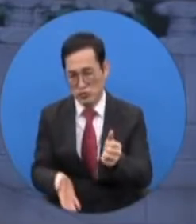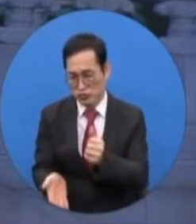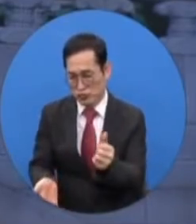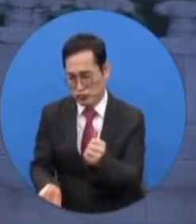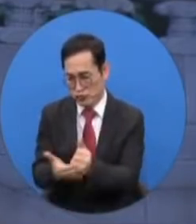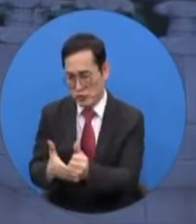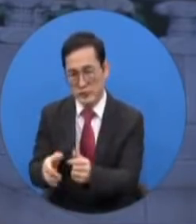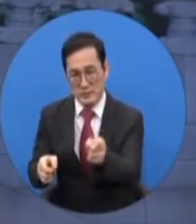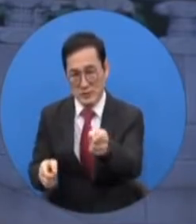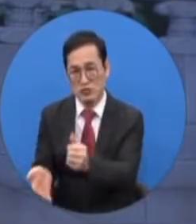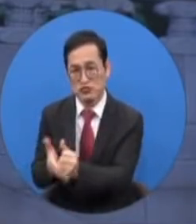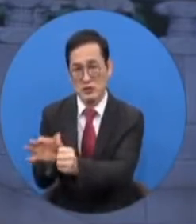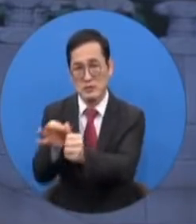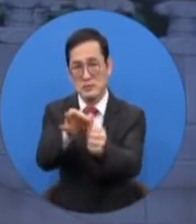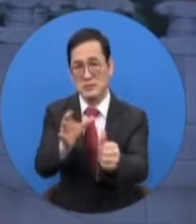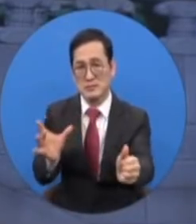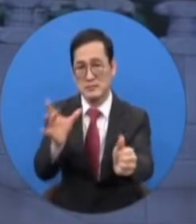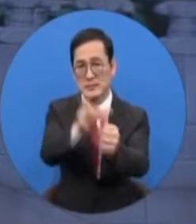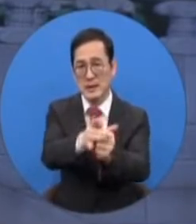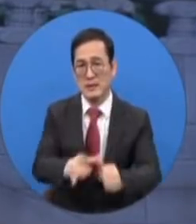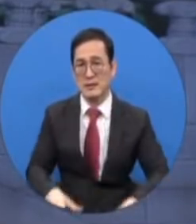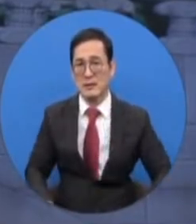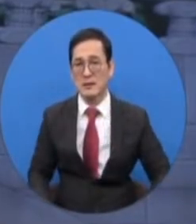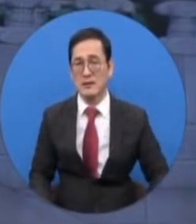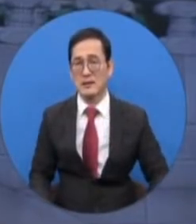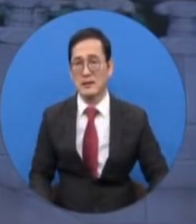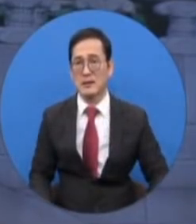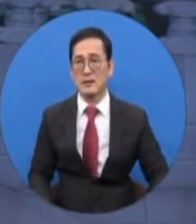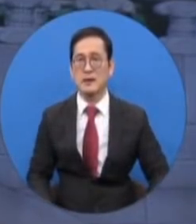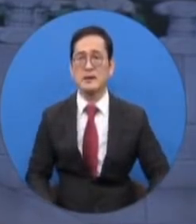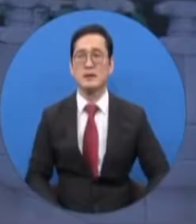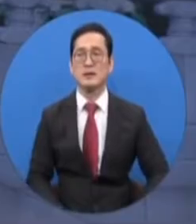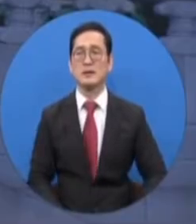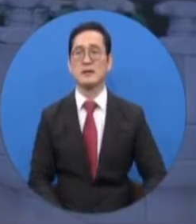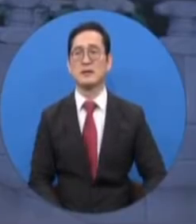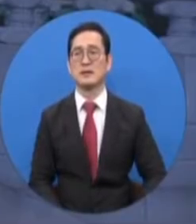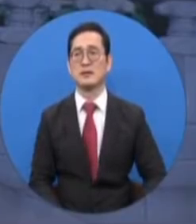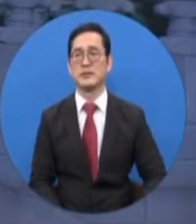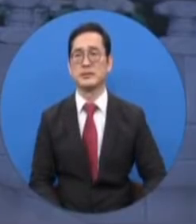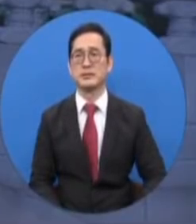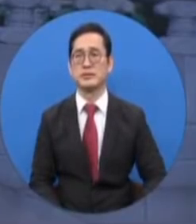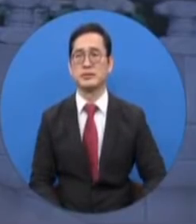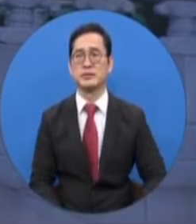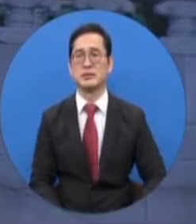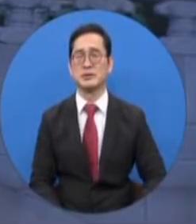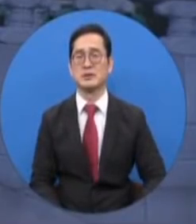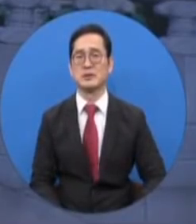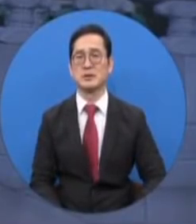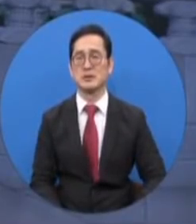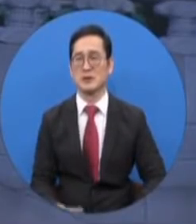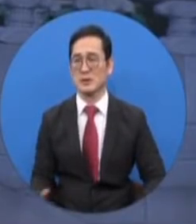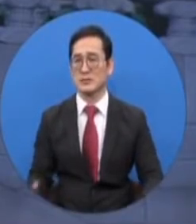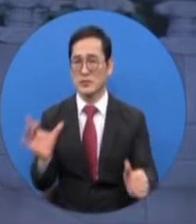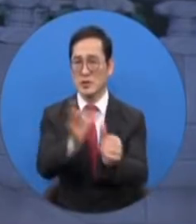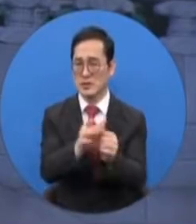근데 사실은 그런 비판을 무색하게 만들려면 본인이 능력을 발휘하면